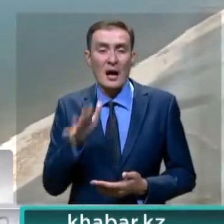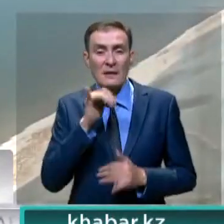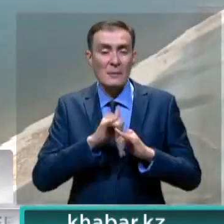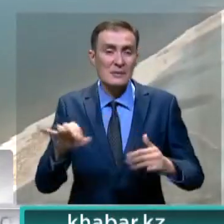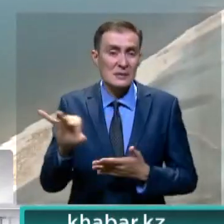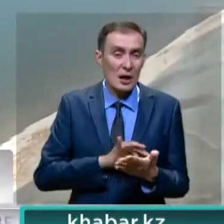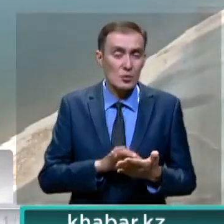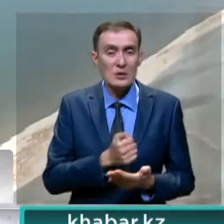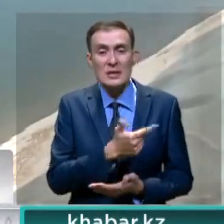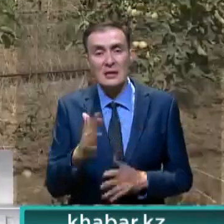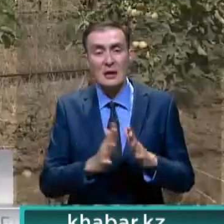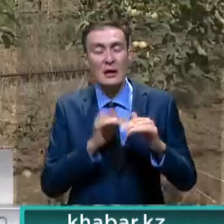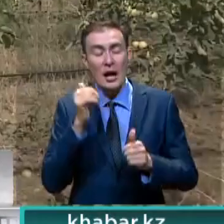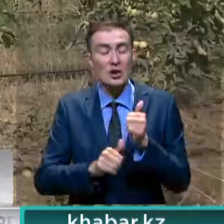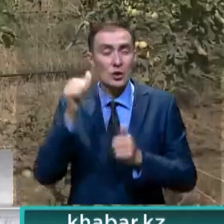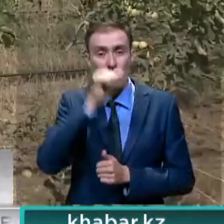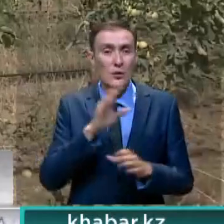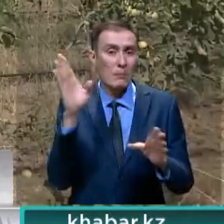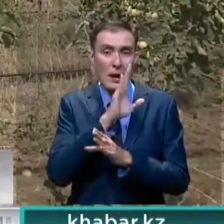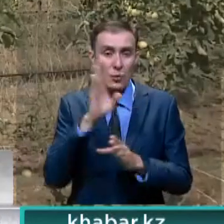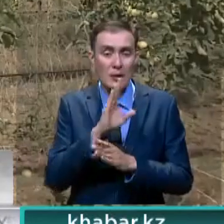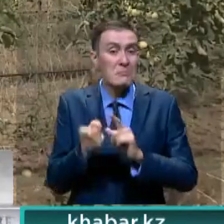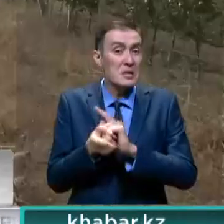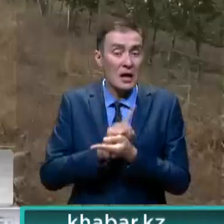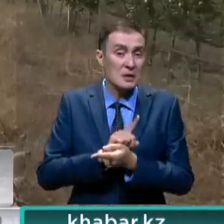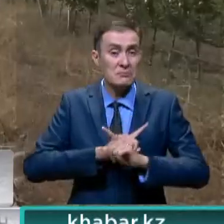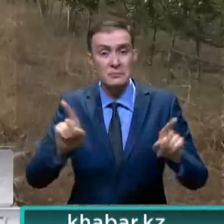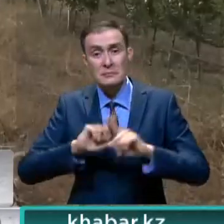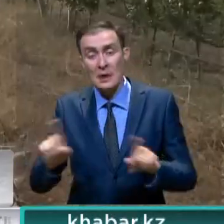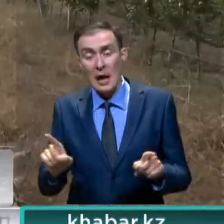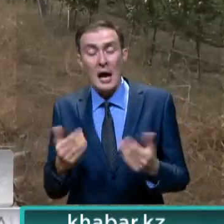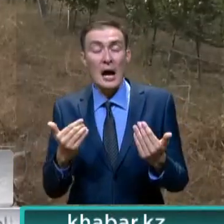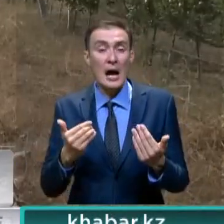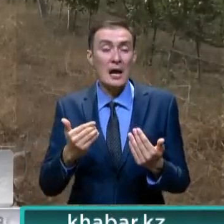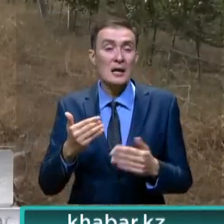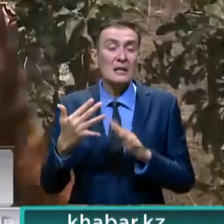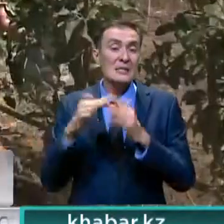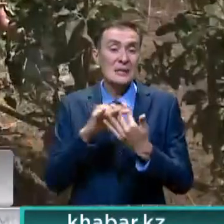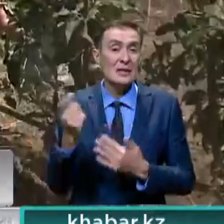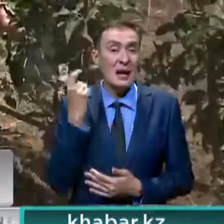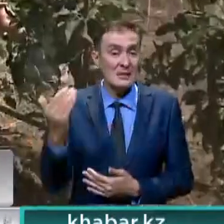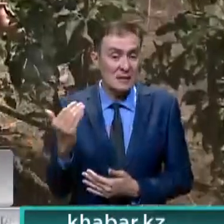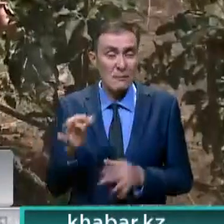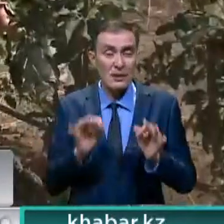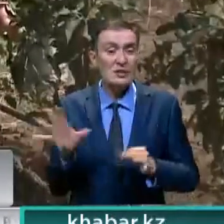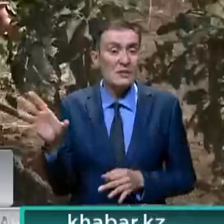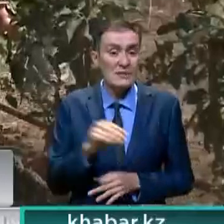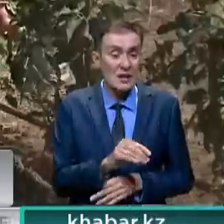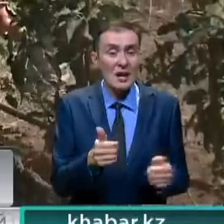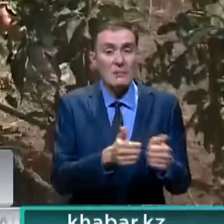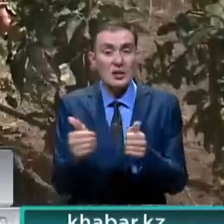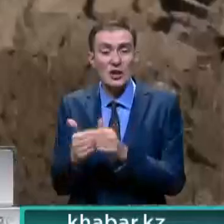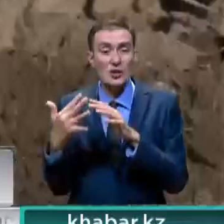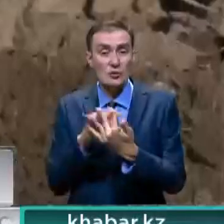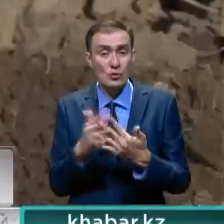развивать несколько культур, ведь каждый год погода преподносит новые сюрпризы. А работники крестьянских хозяйств – практически все жители ближайших